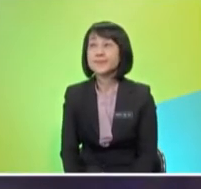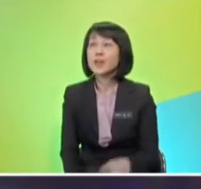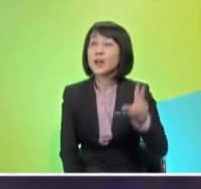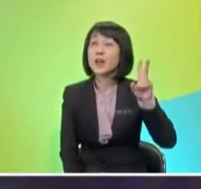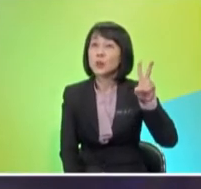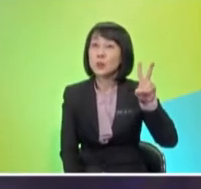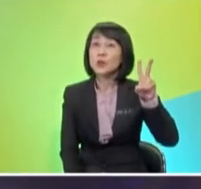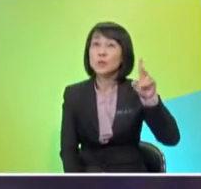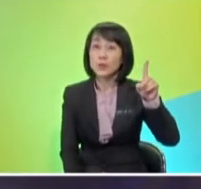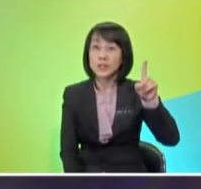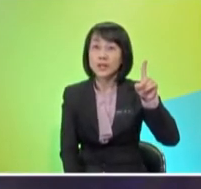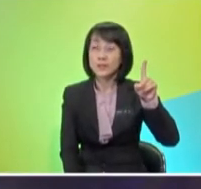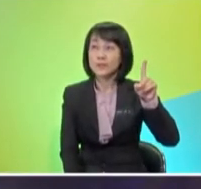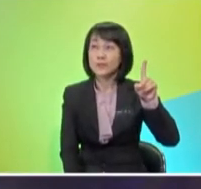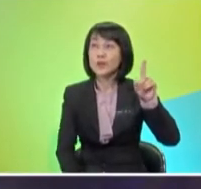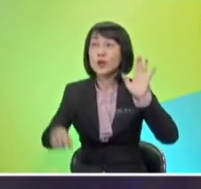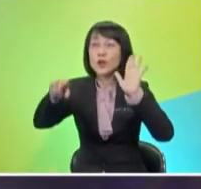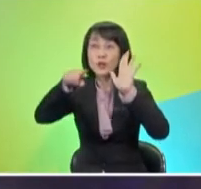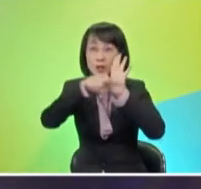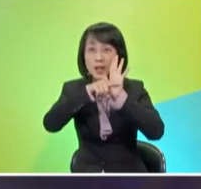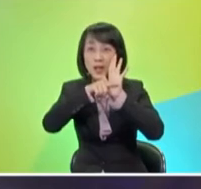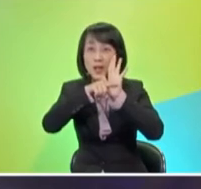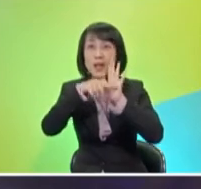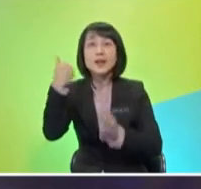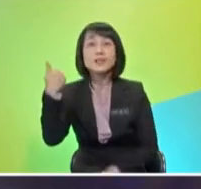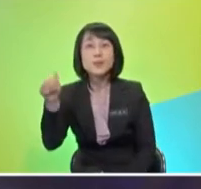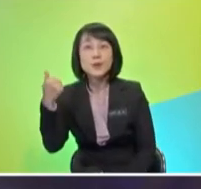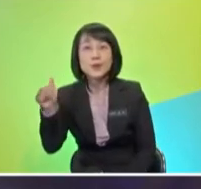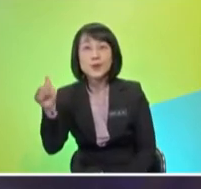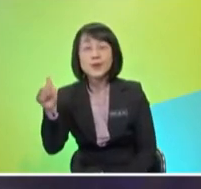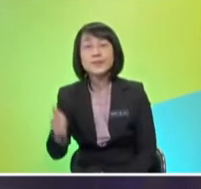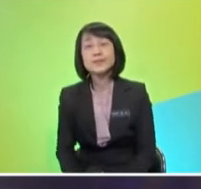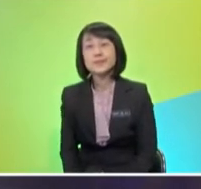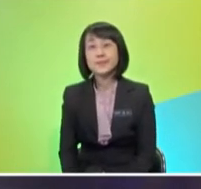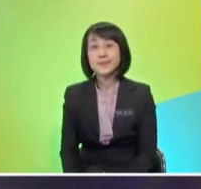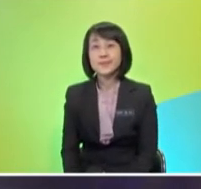21 tolak 10 oke